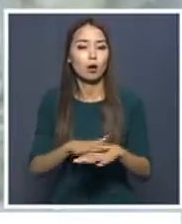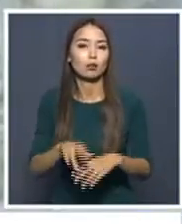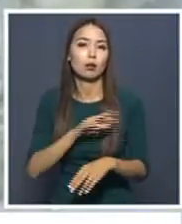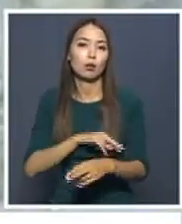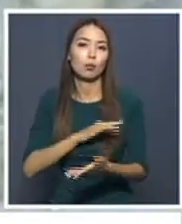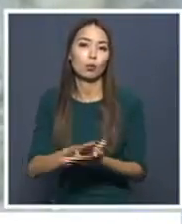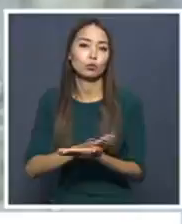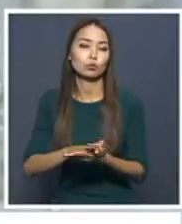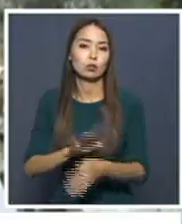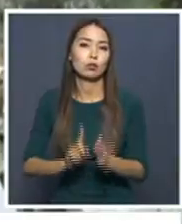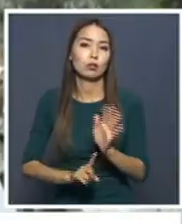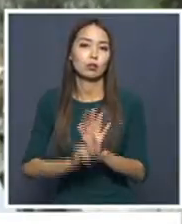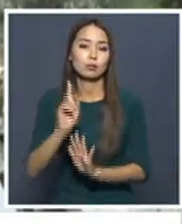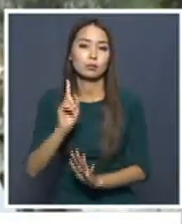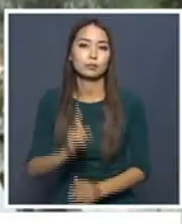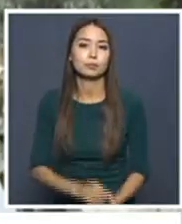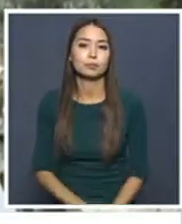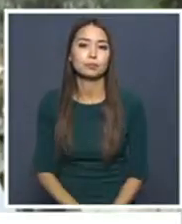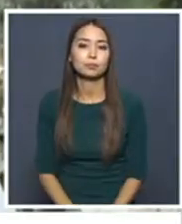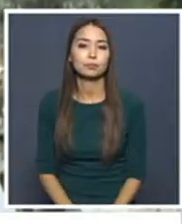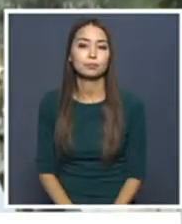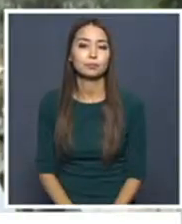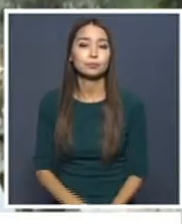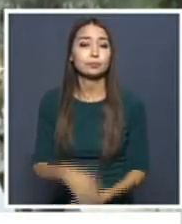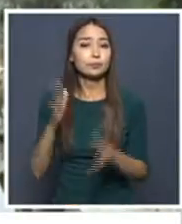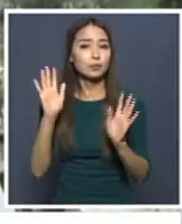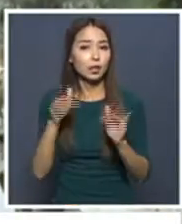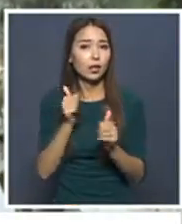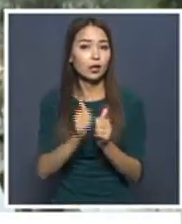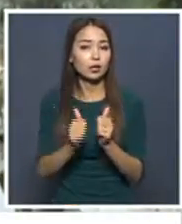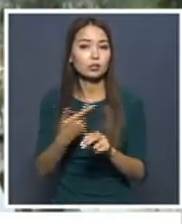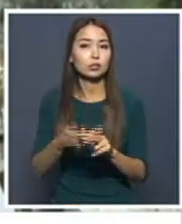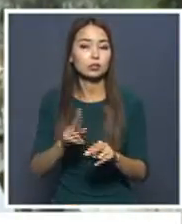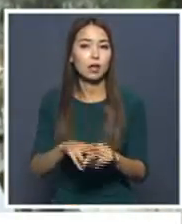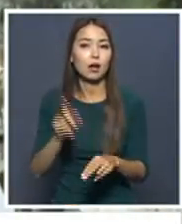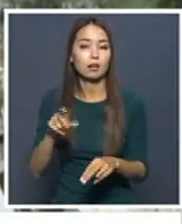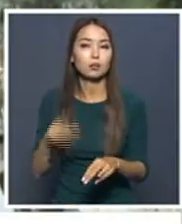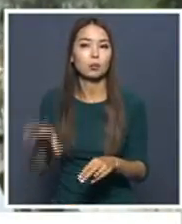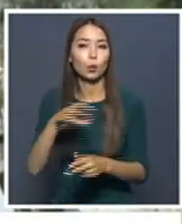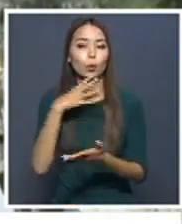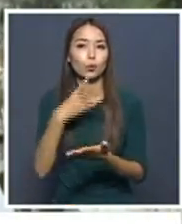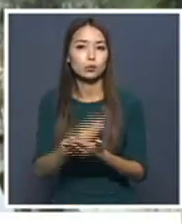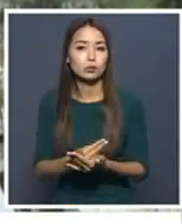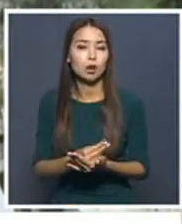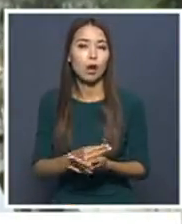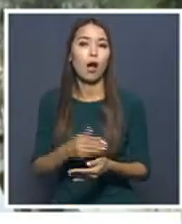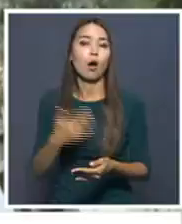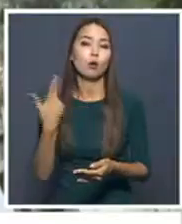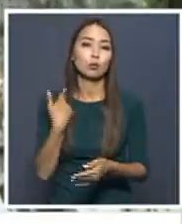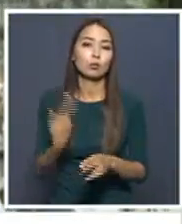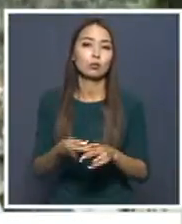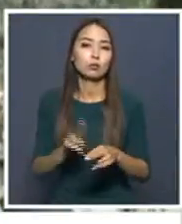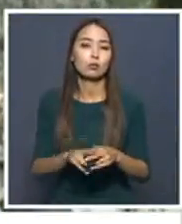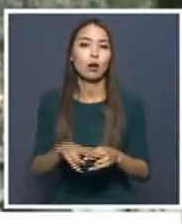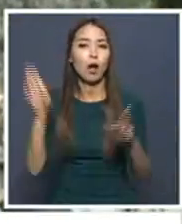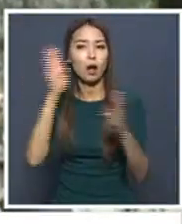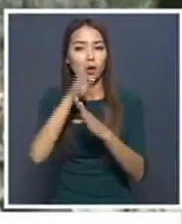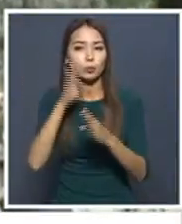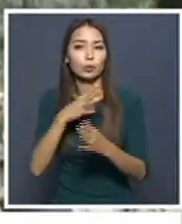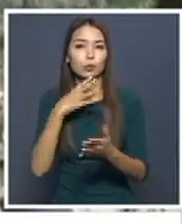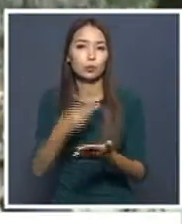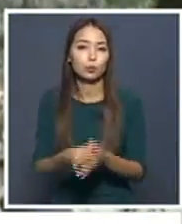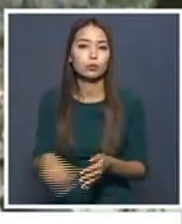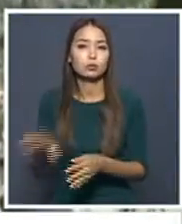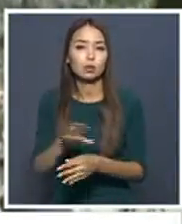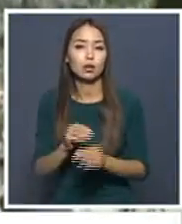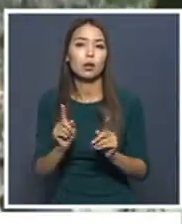жүргізді. Әрқашанда әр азаматтың парызы өзінің табиғатын, тұрған жерін таза ұстау. Отбасыларым шығып